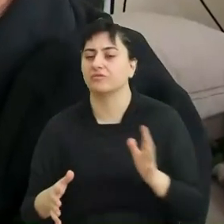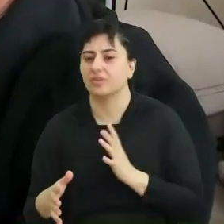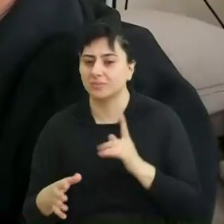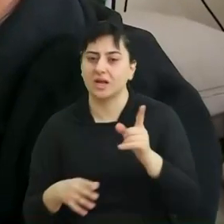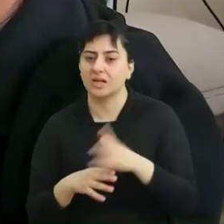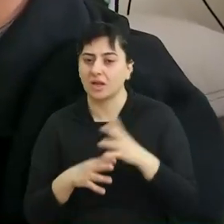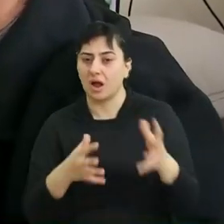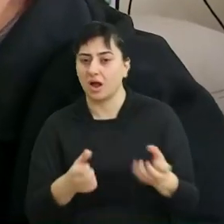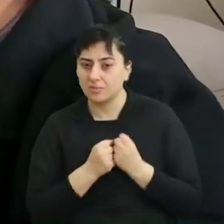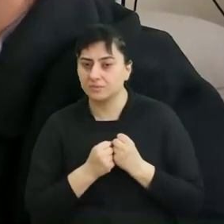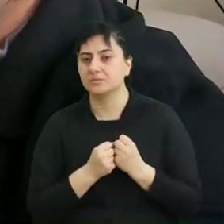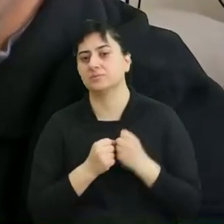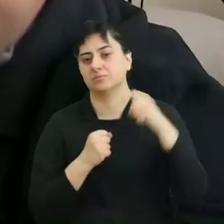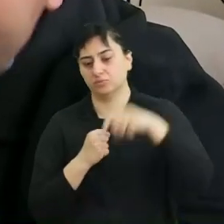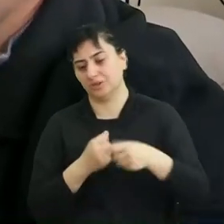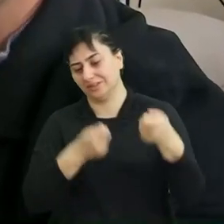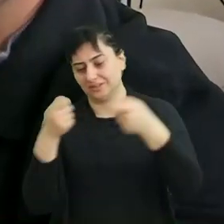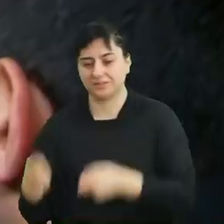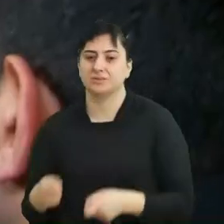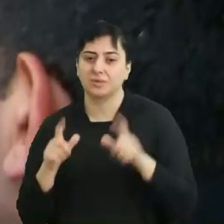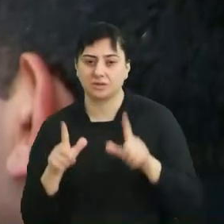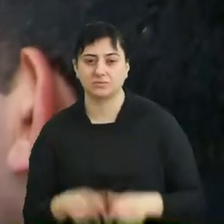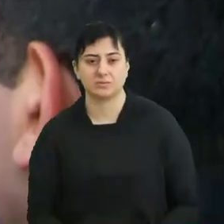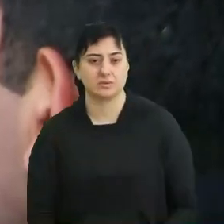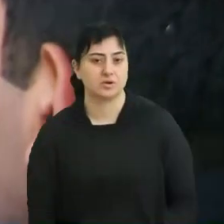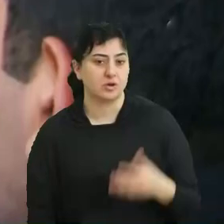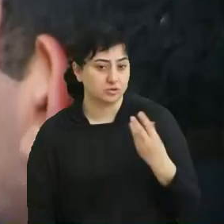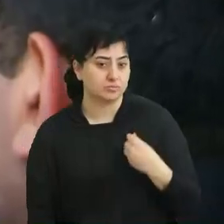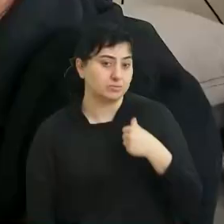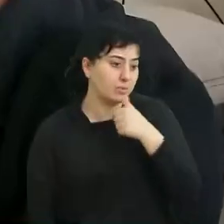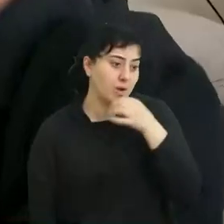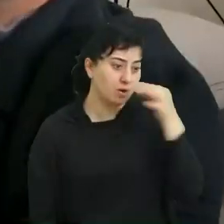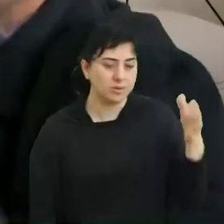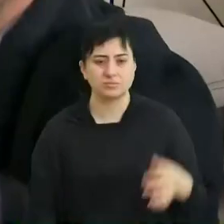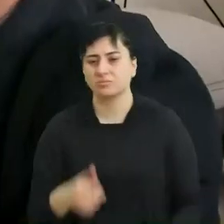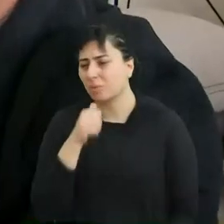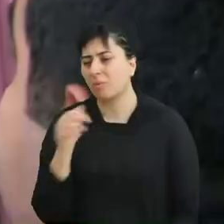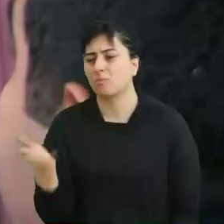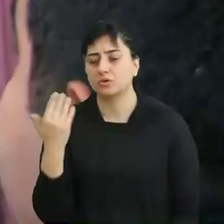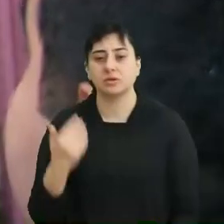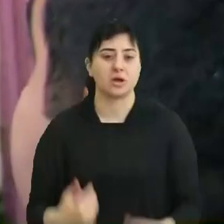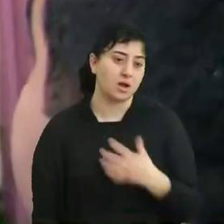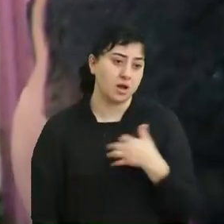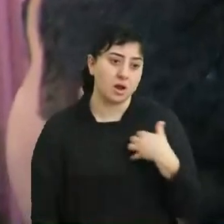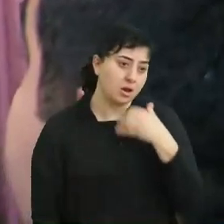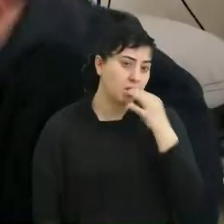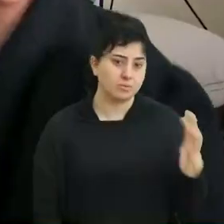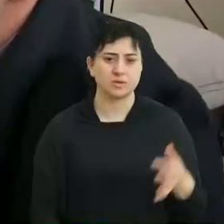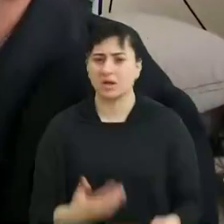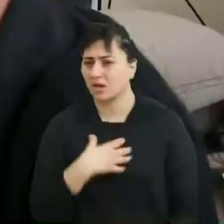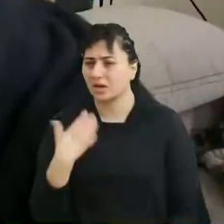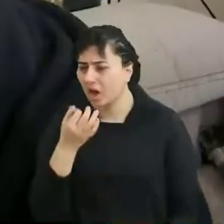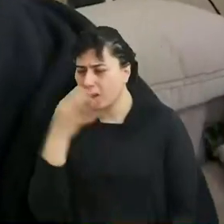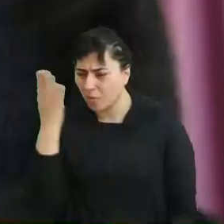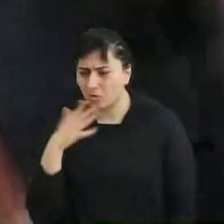O eşyaları oradan alıp buraya getireceğim. O zaman babama haber vereyim. Ya baban boş ver. O zaman anneme haber vereyim. Ne